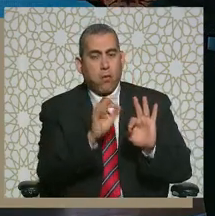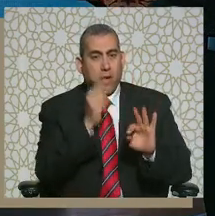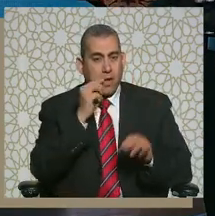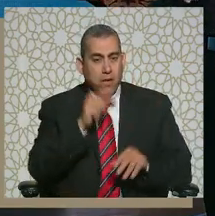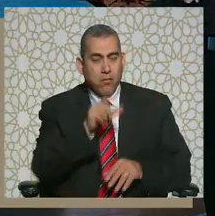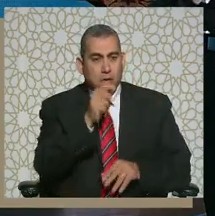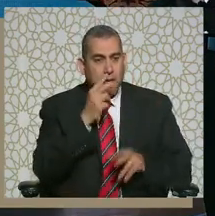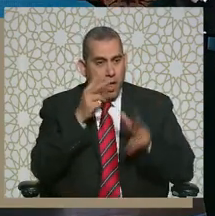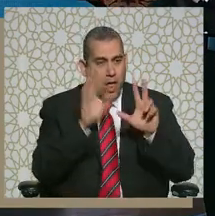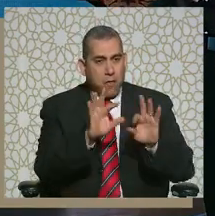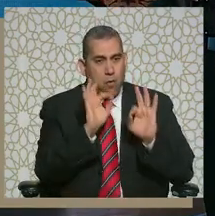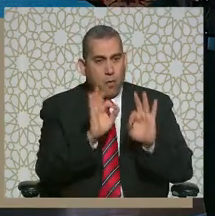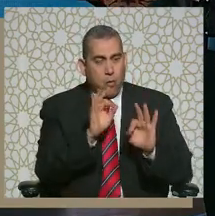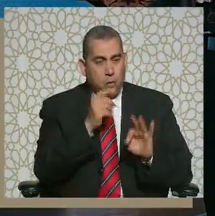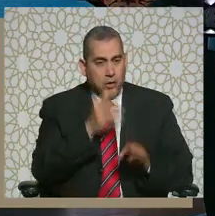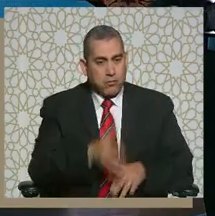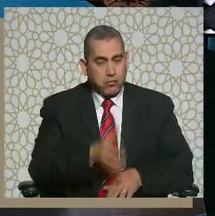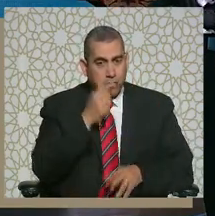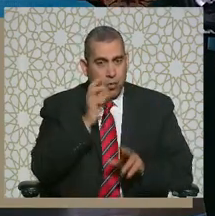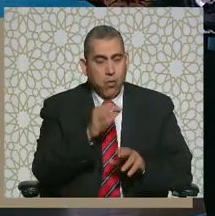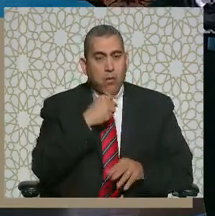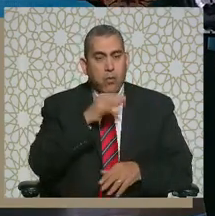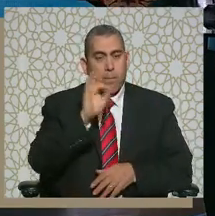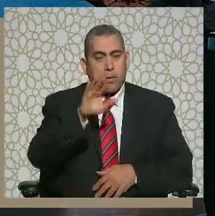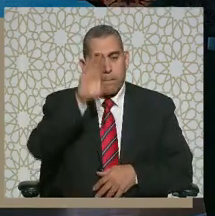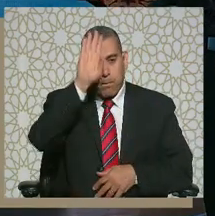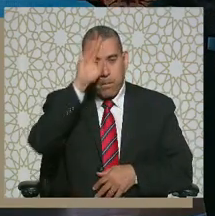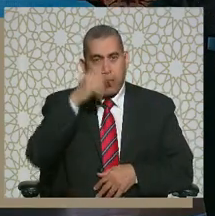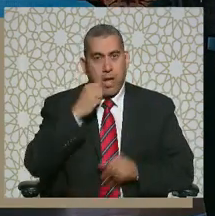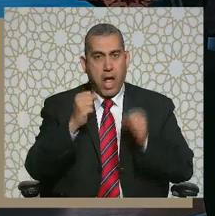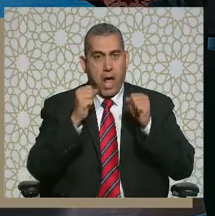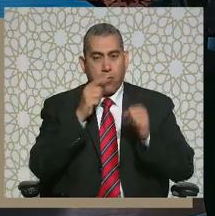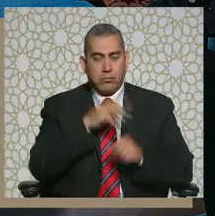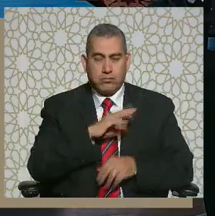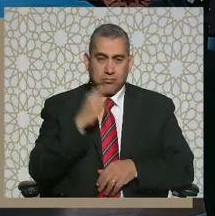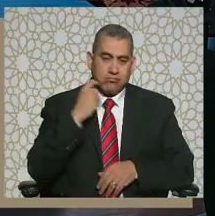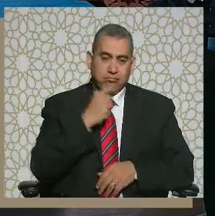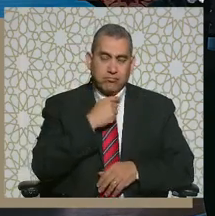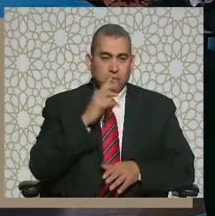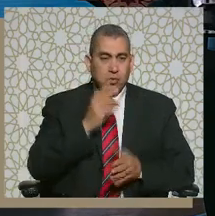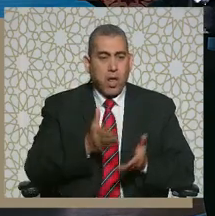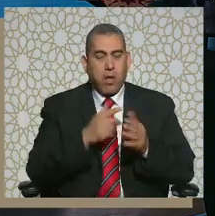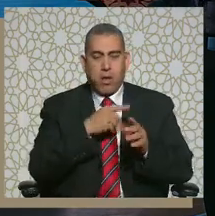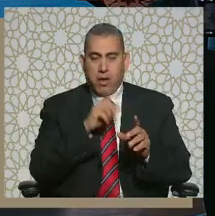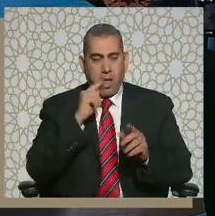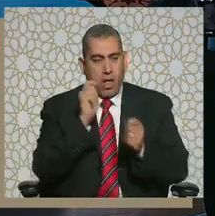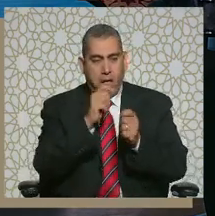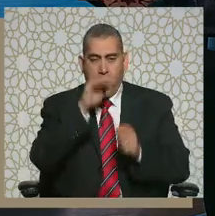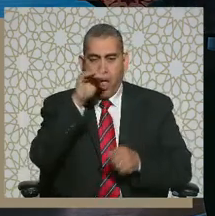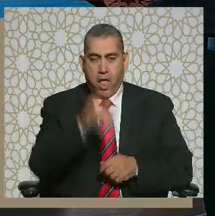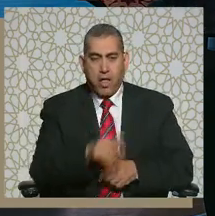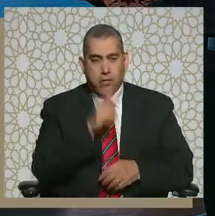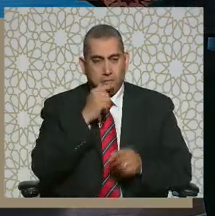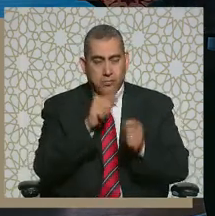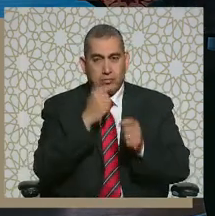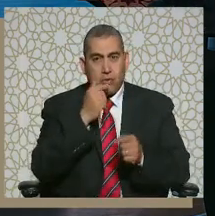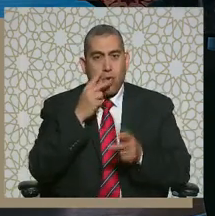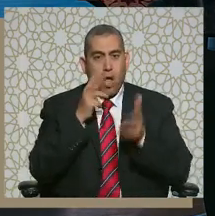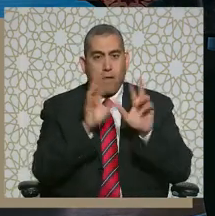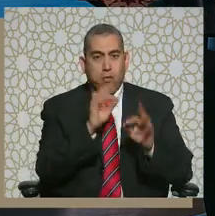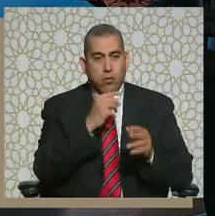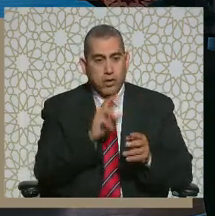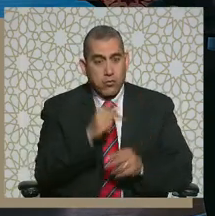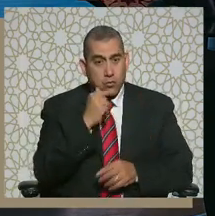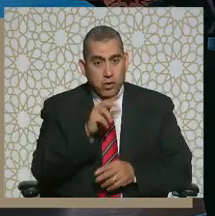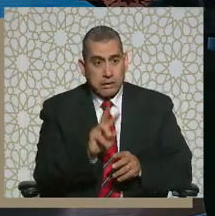الطبع ده ليه سلطان وان الطبع لدرجه ان هم ممكن يقولوا ان طبع تغيير